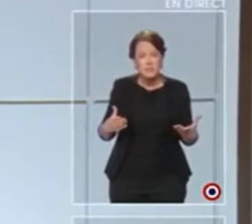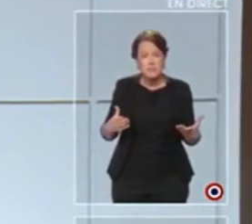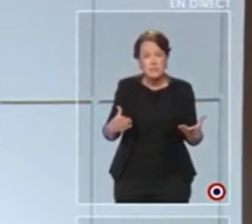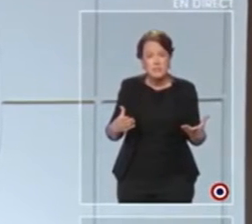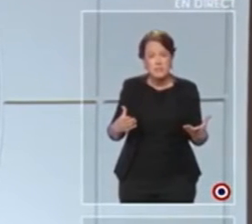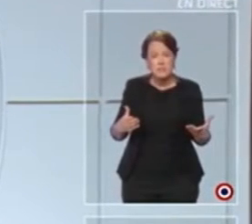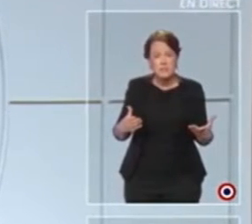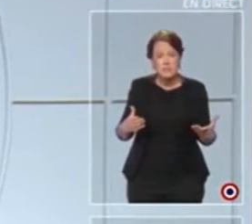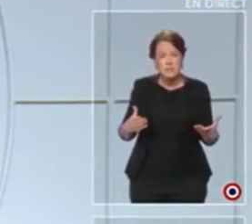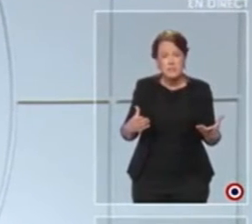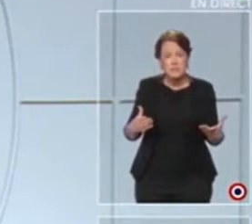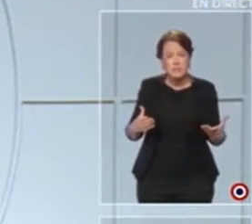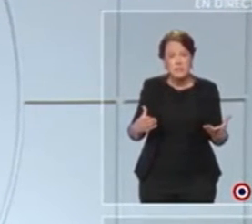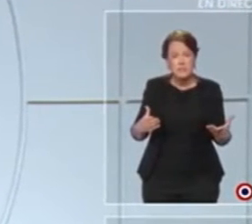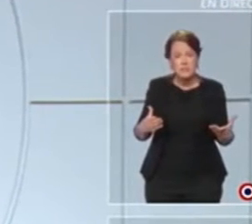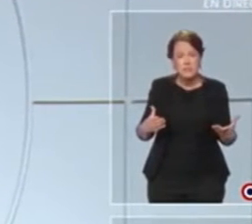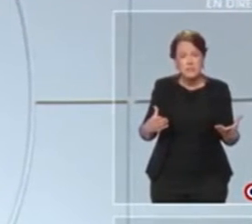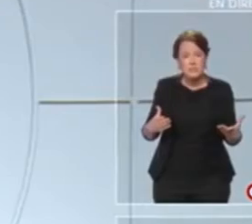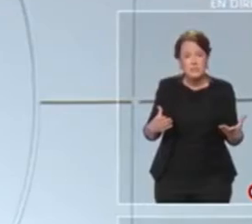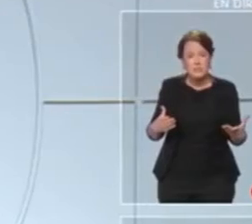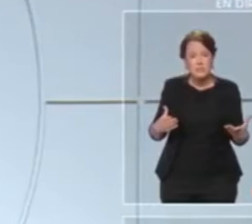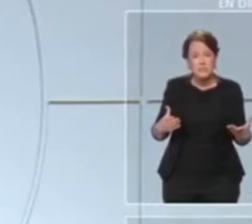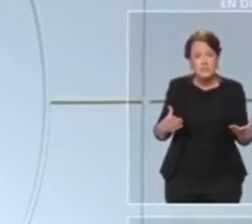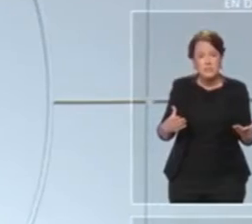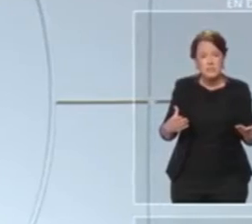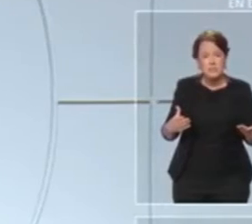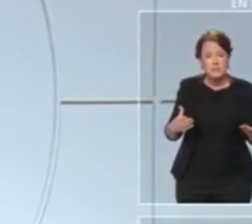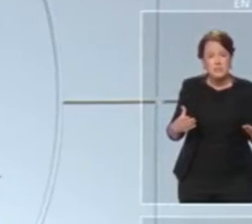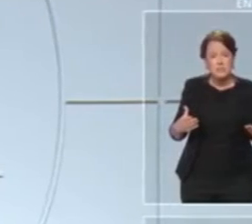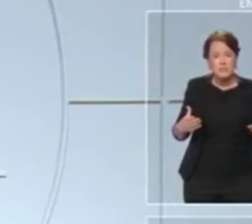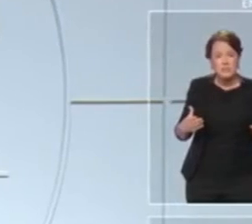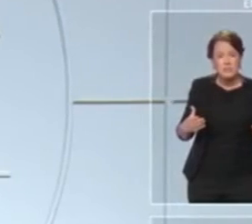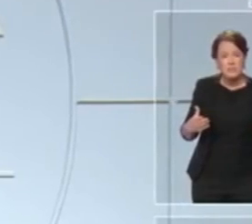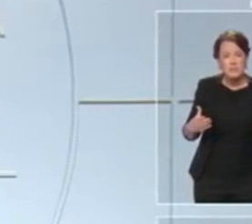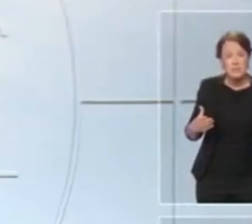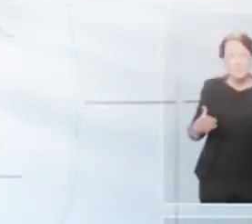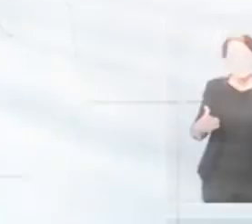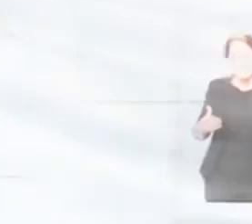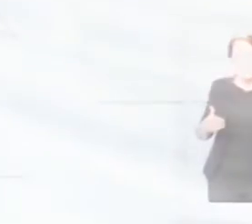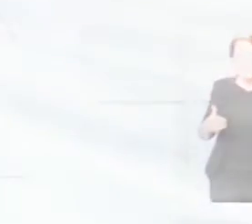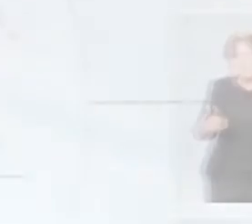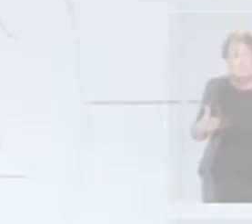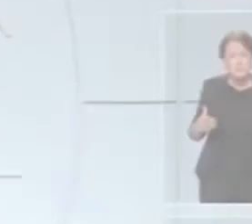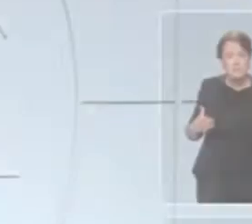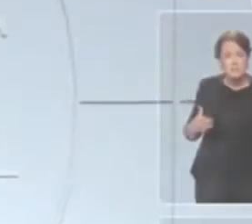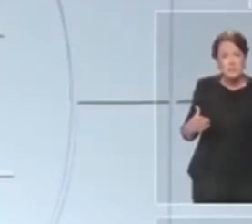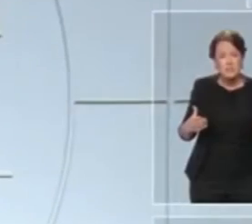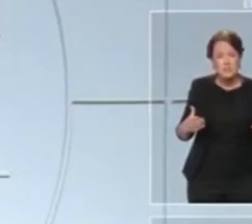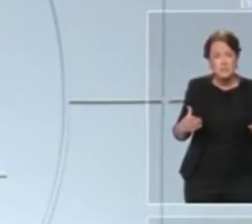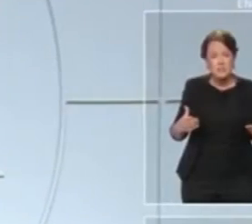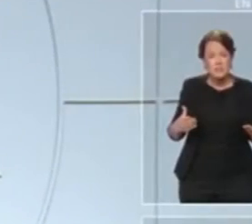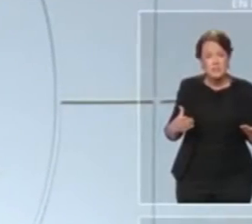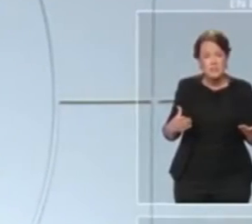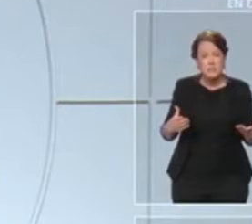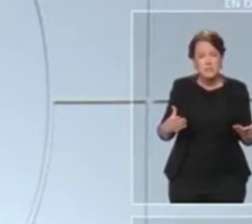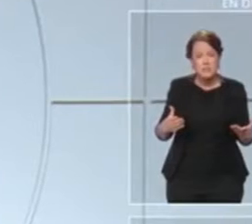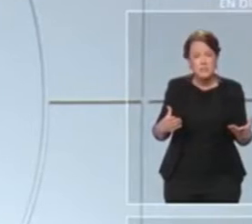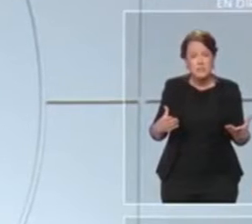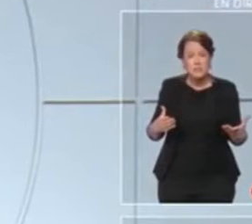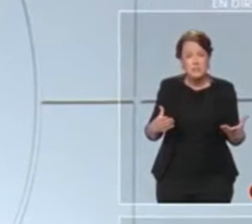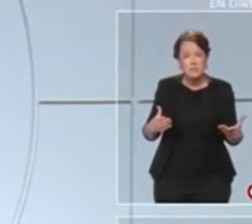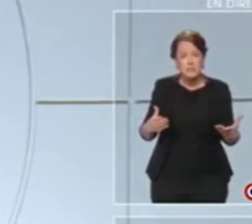Celui qui a annoncé le développement de nouveaux tests a promis des aides pour les entreprises situées dans les métropoles touchées par le couvre-feu.